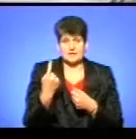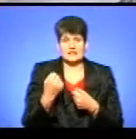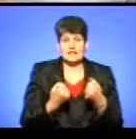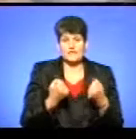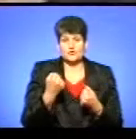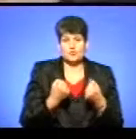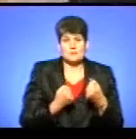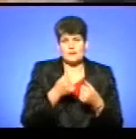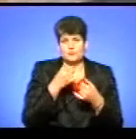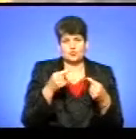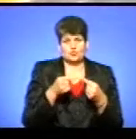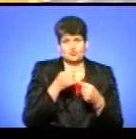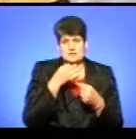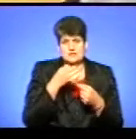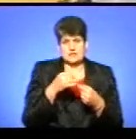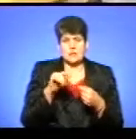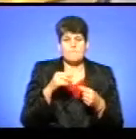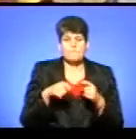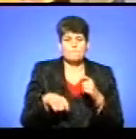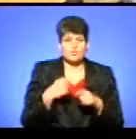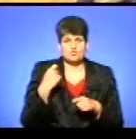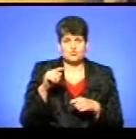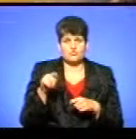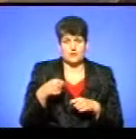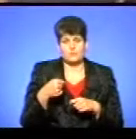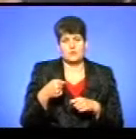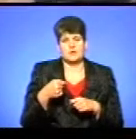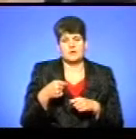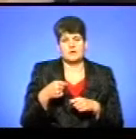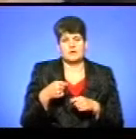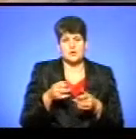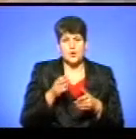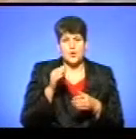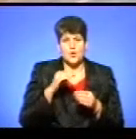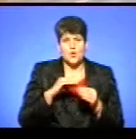не можу сказати, який, порушив вимоги дорожньої розмітки 1-1.